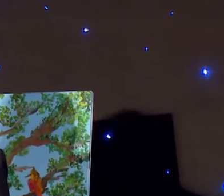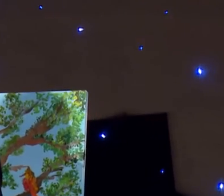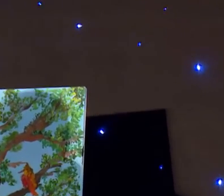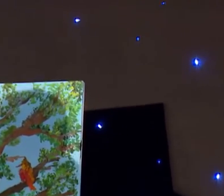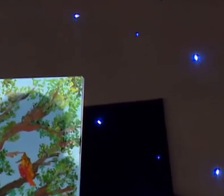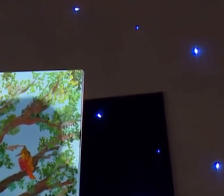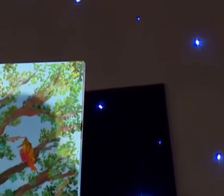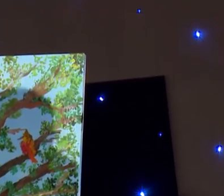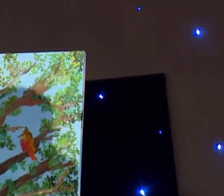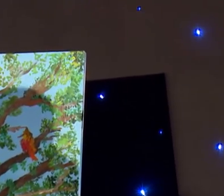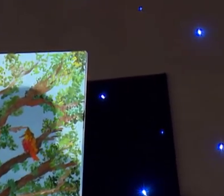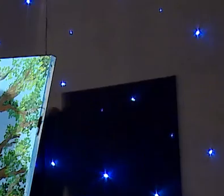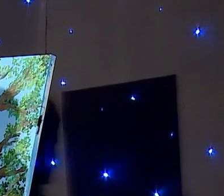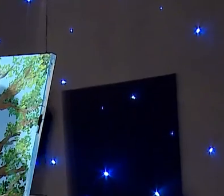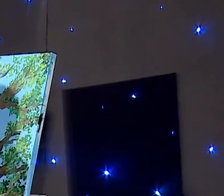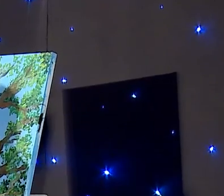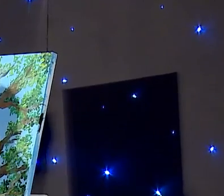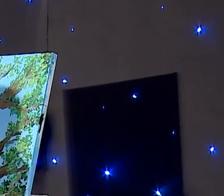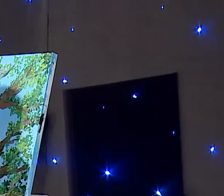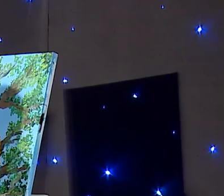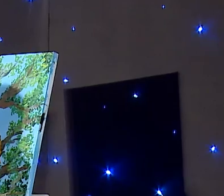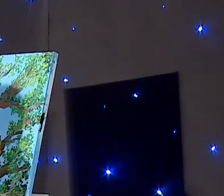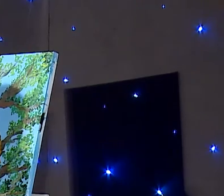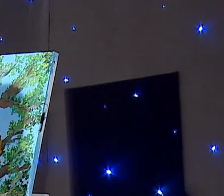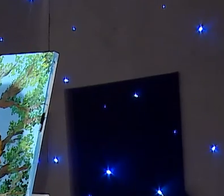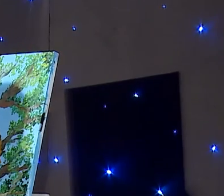Wow, that was so